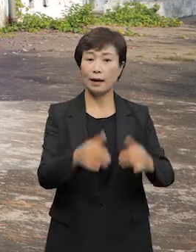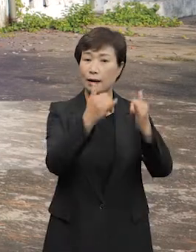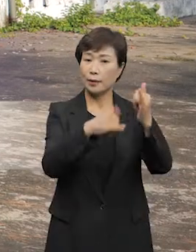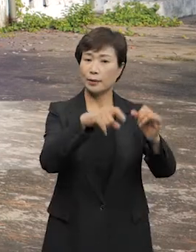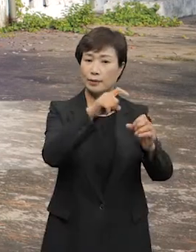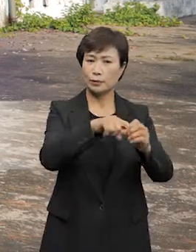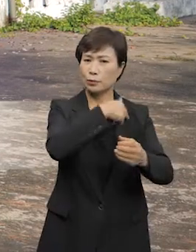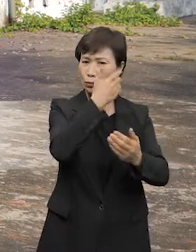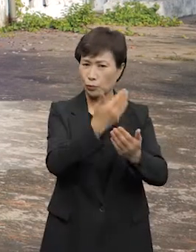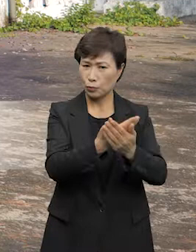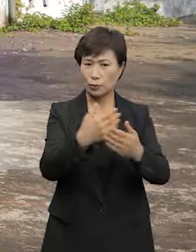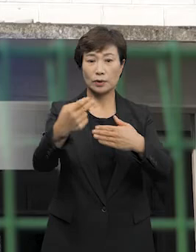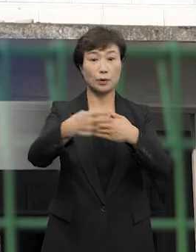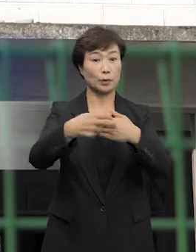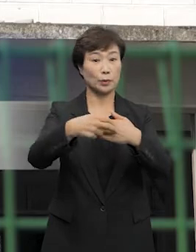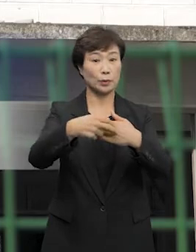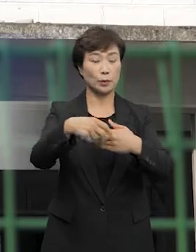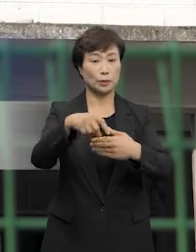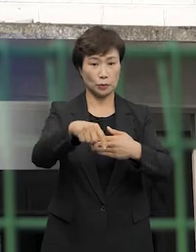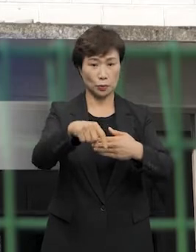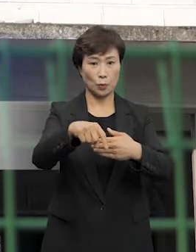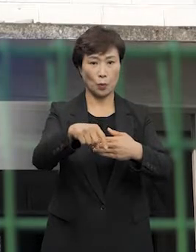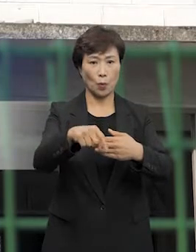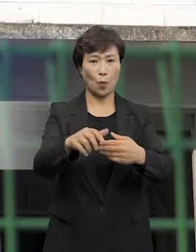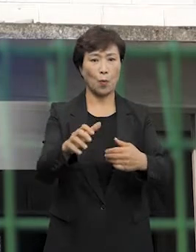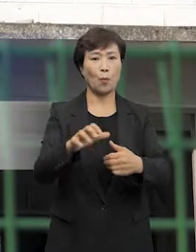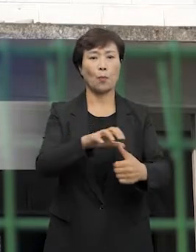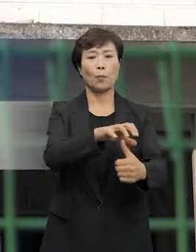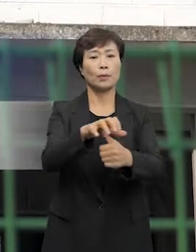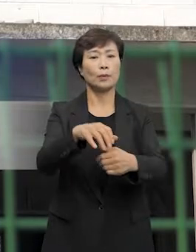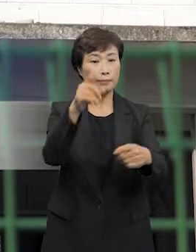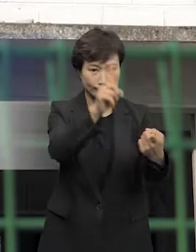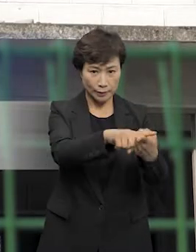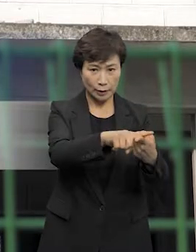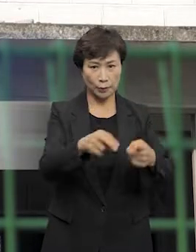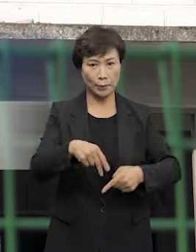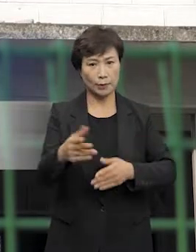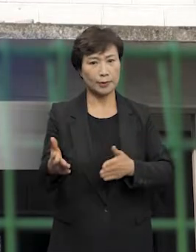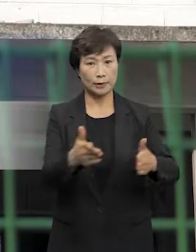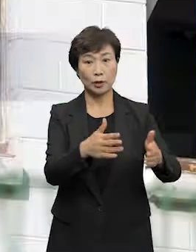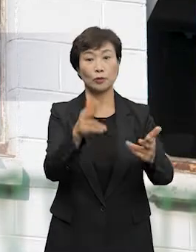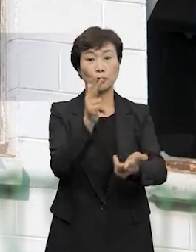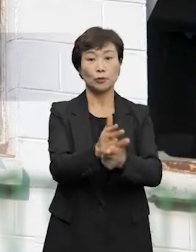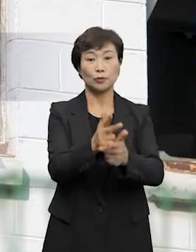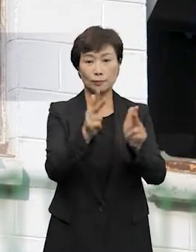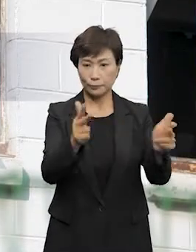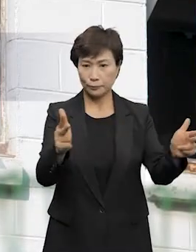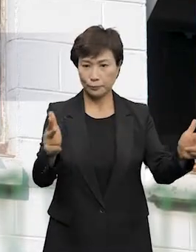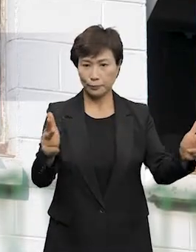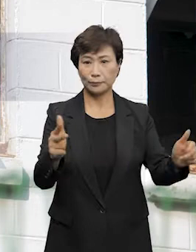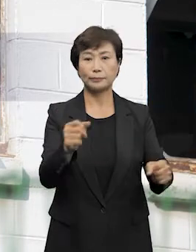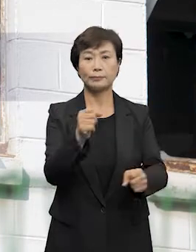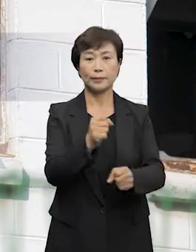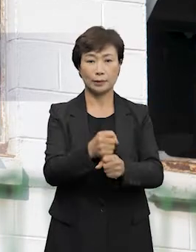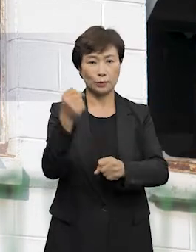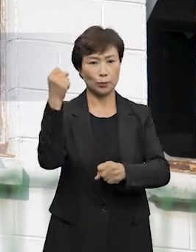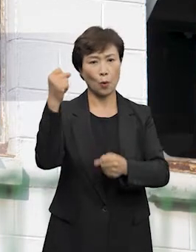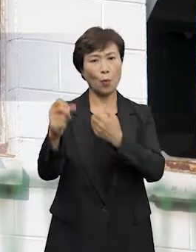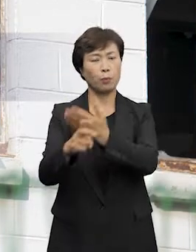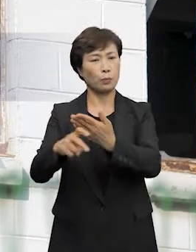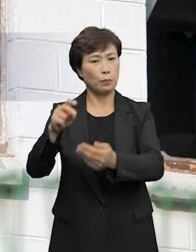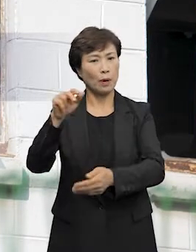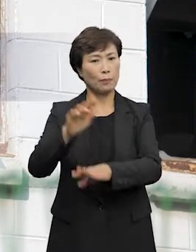상 징성 병원 본관장한 보존하면서 산책로와 주차장을 마련 하고 딱지는